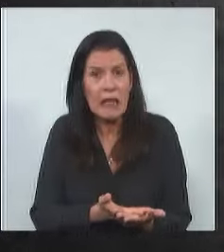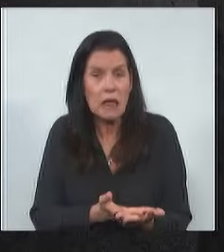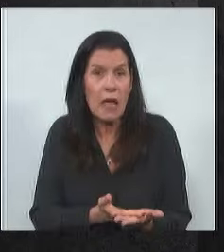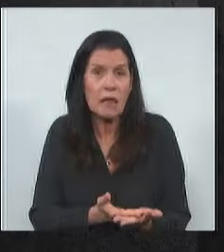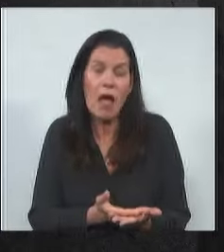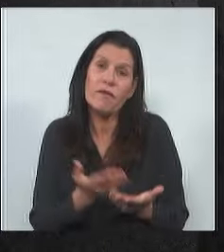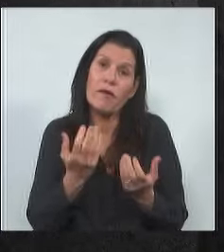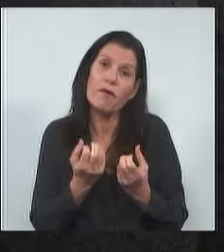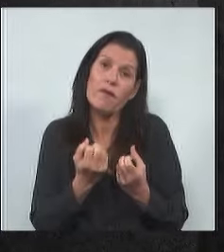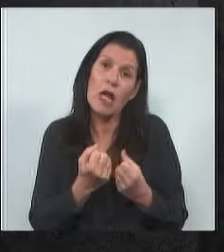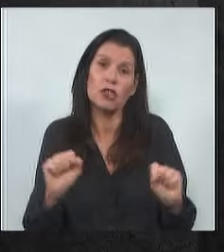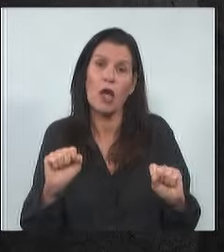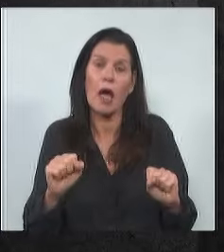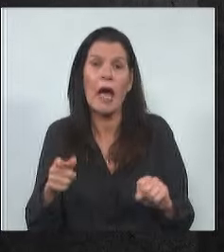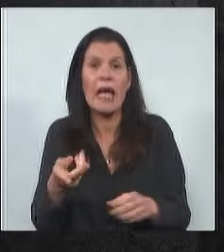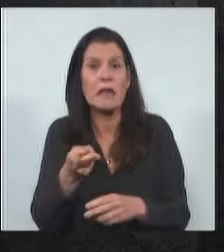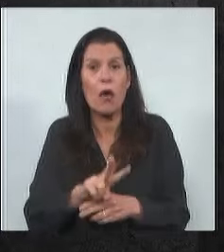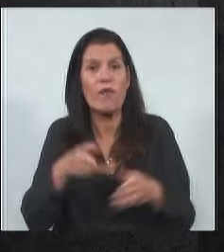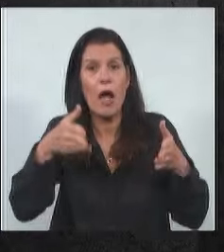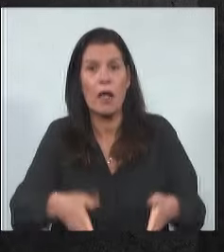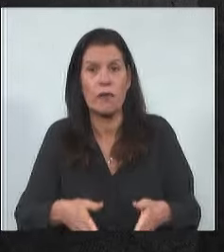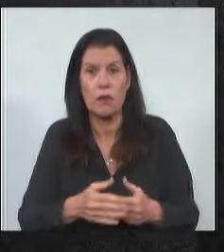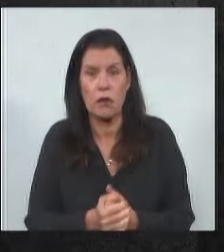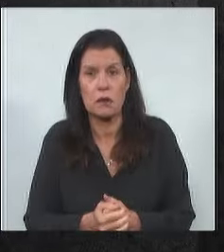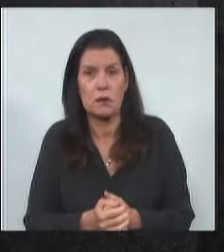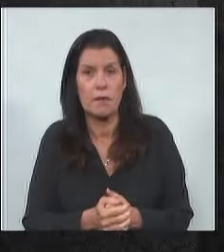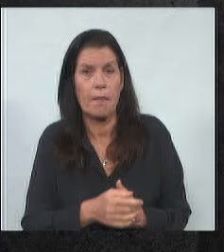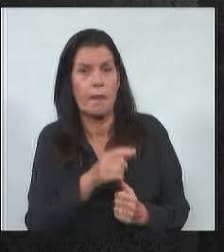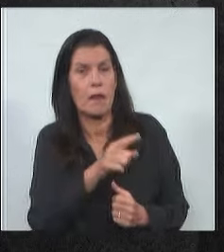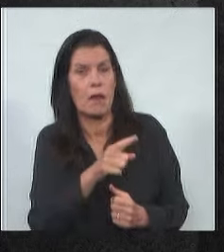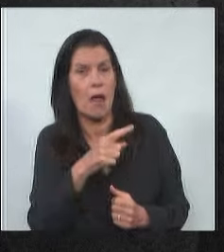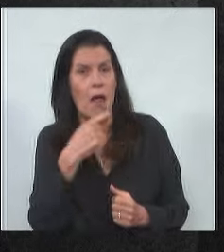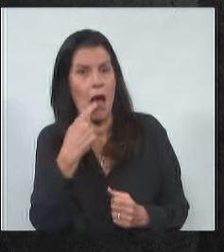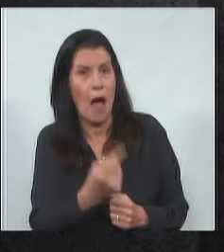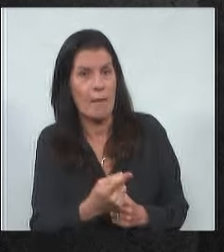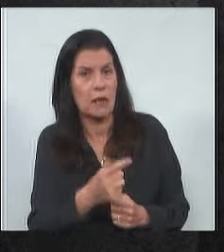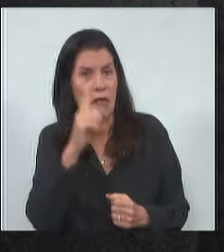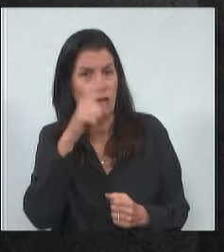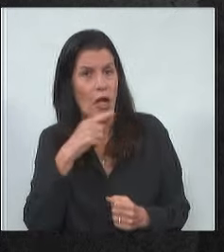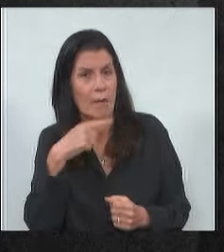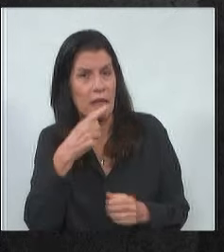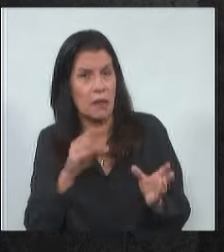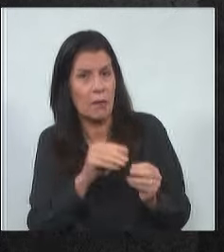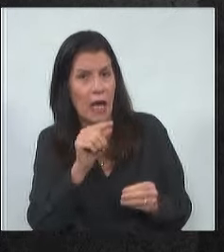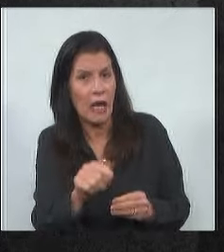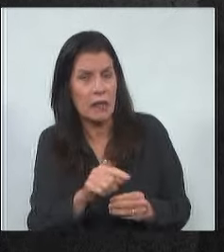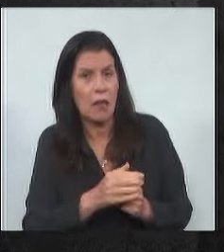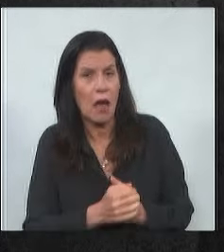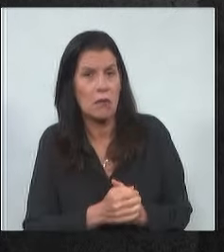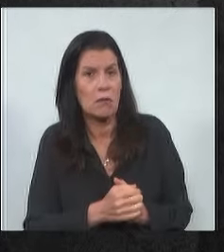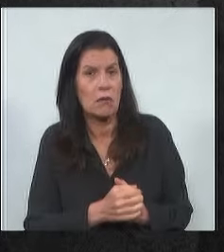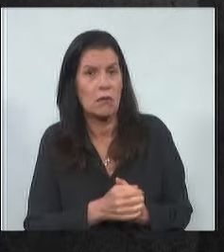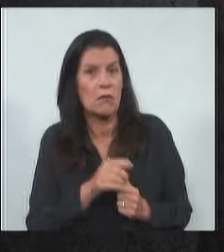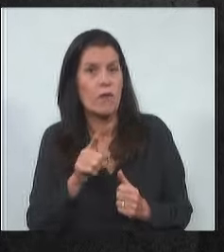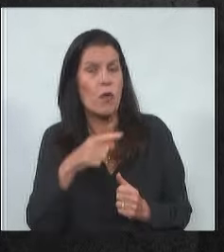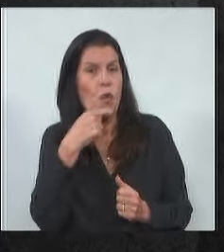לקבורה. אז באותו הלילה אמרת לי שאבא דיבר איתם, גם היית עד לאירוע, שהוא אמר שהוא לא מעוניין בנתיחה, שהוא באדם דתי